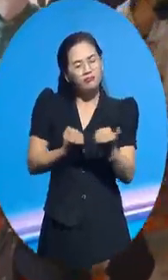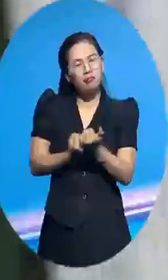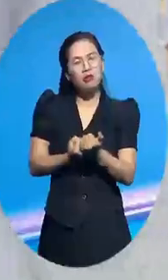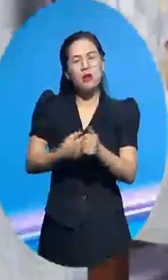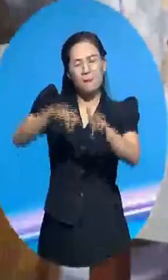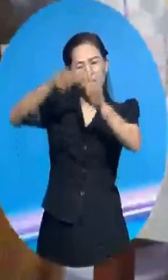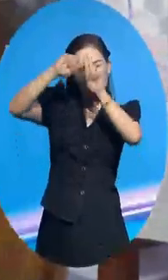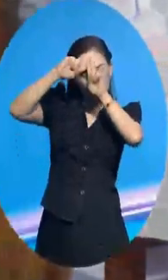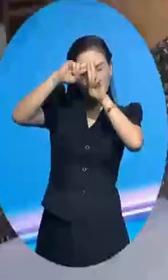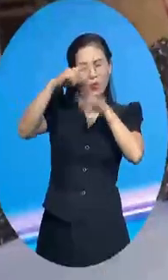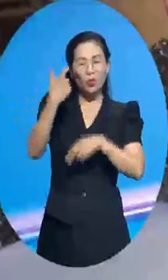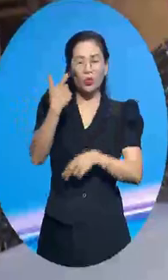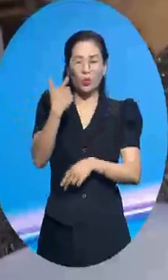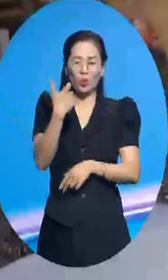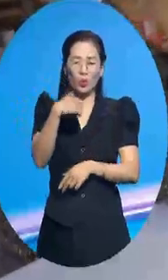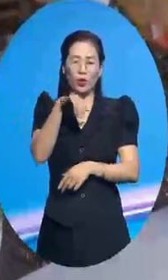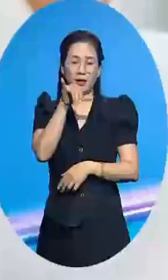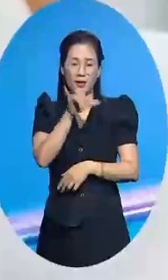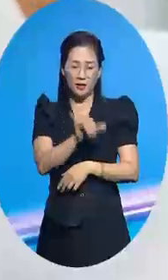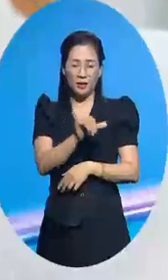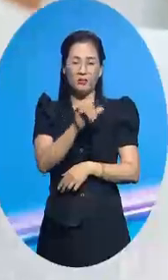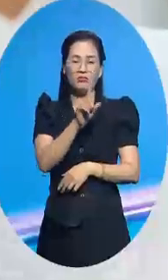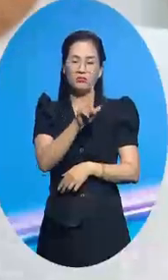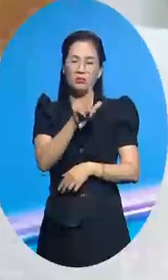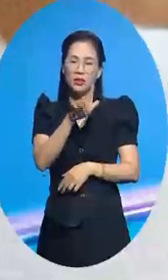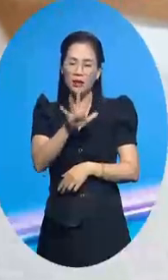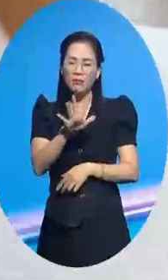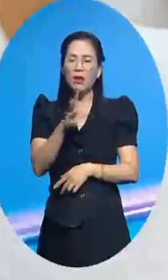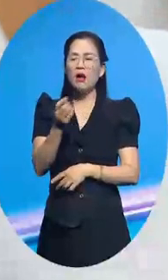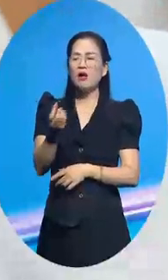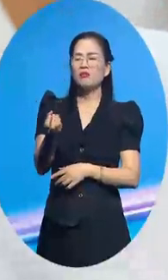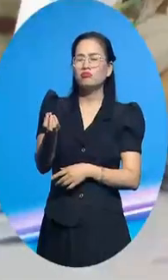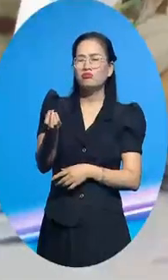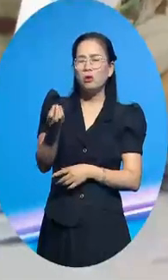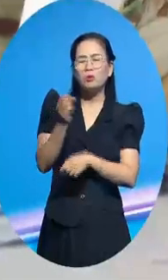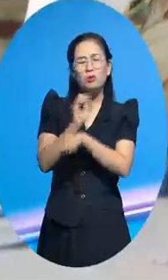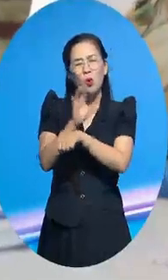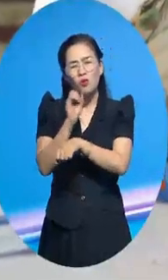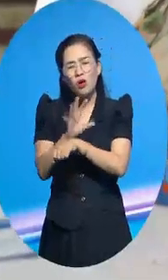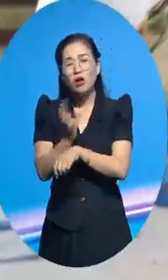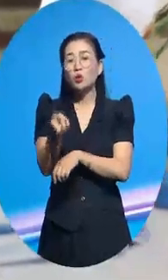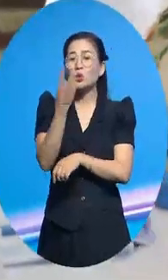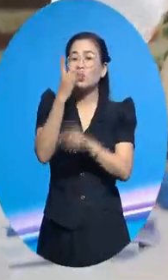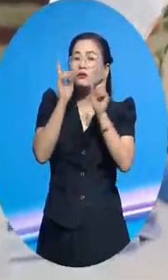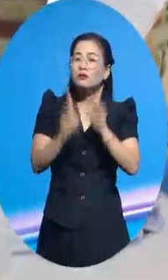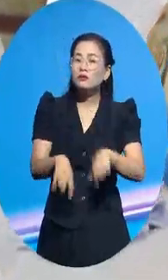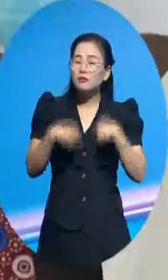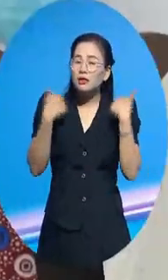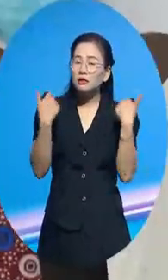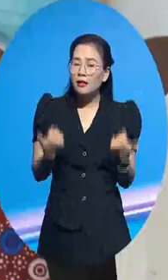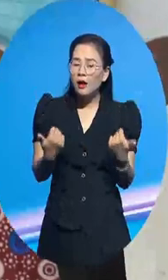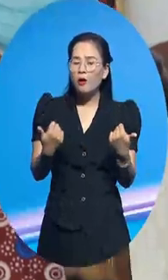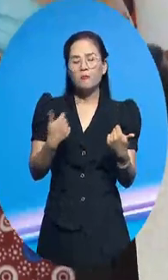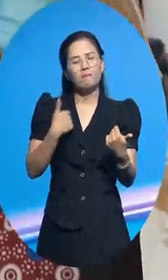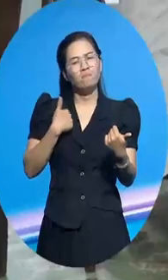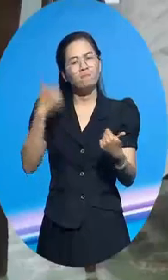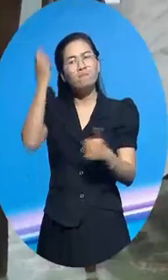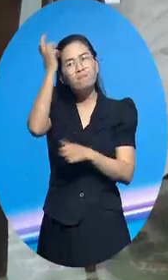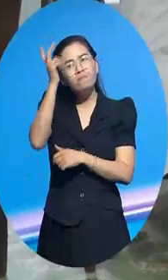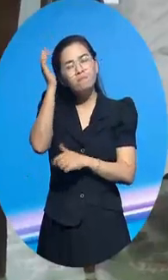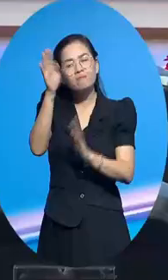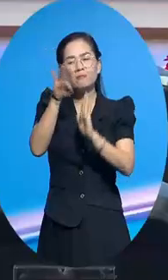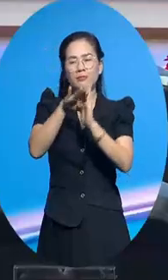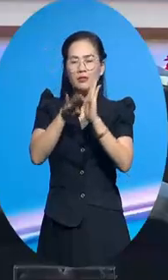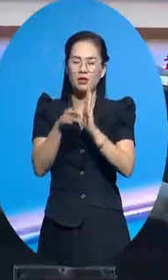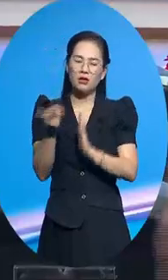Bệnh viện Quân y 175 về cái việc là tư vấn về vấn đề thuốc cho chuỗi nhà thuốc Pharma City có những chương trình nghiên cứu cùng